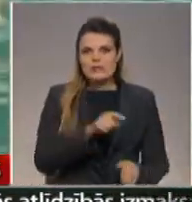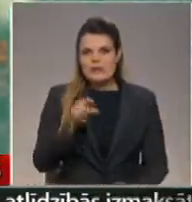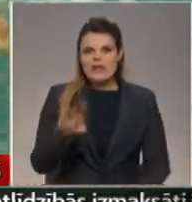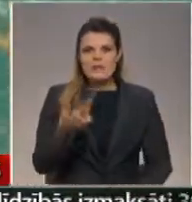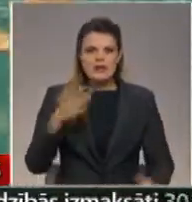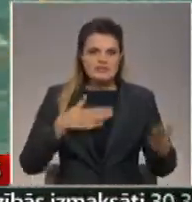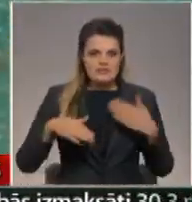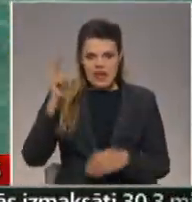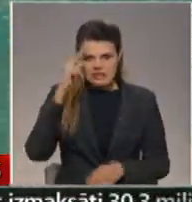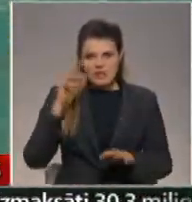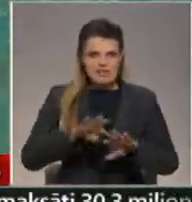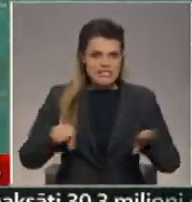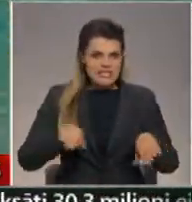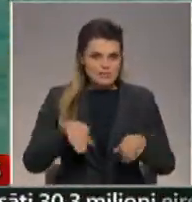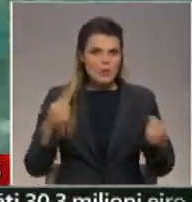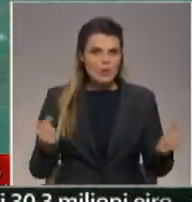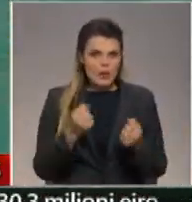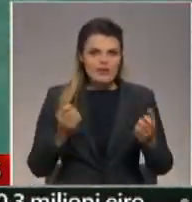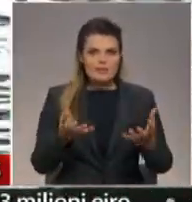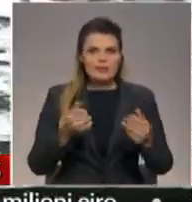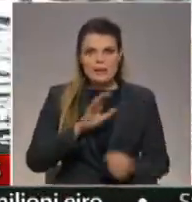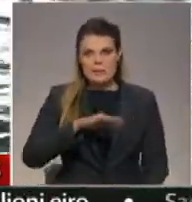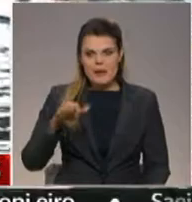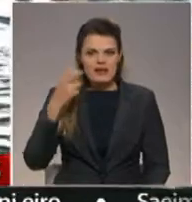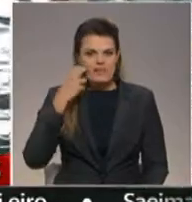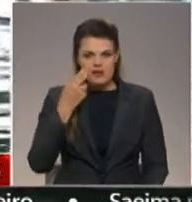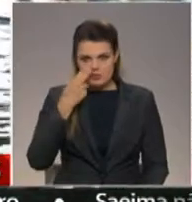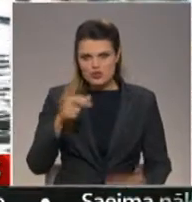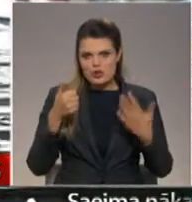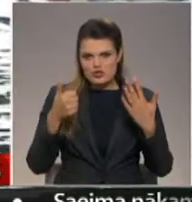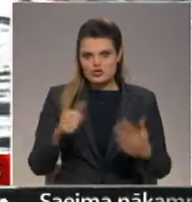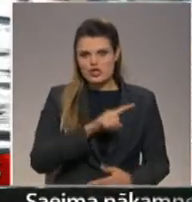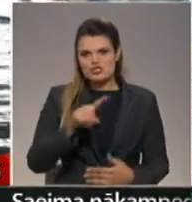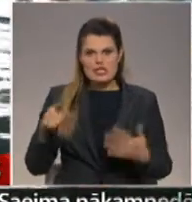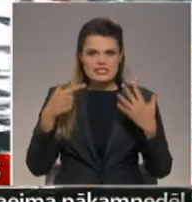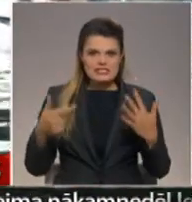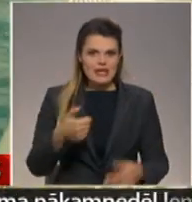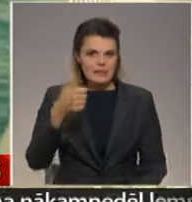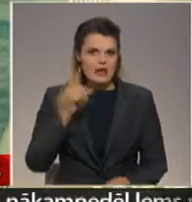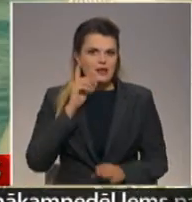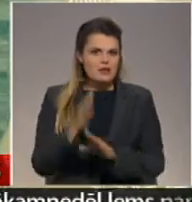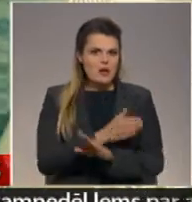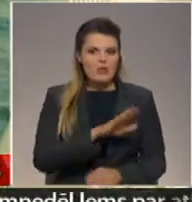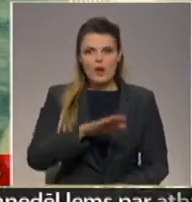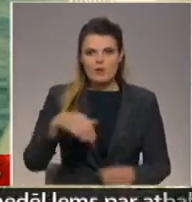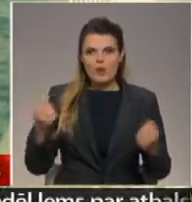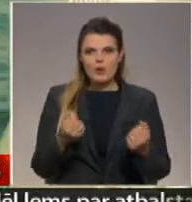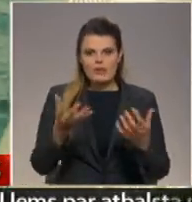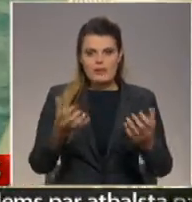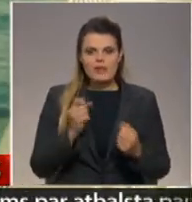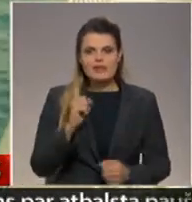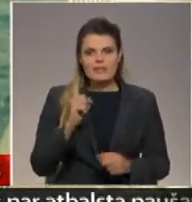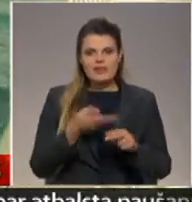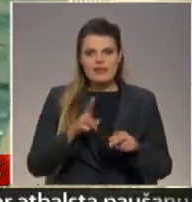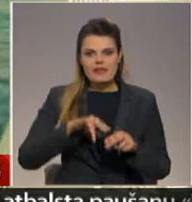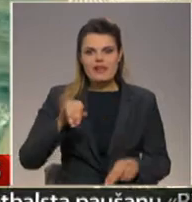vēlas iemācīties peldēt. Nodarbībās tiek pieņemti bērni vecumā no 6 līdz 7 gadiem. Jaunākus bērnus nodarbībās pieņem tikai tad,